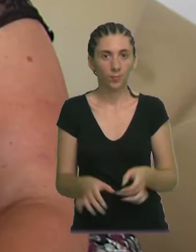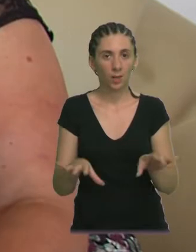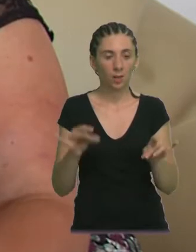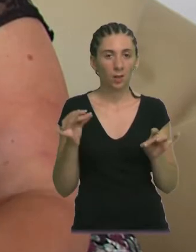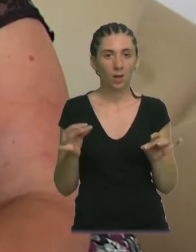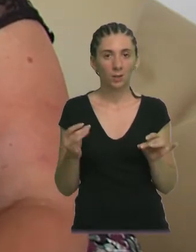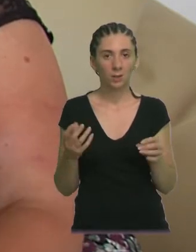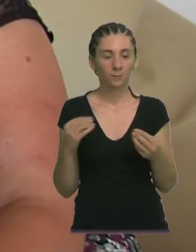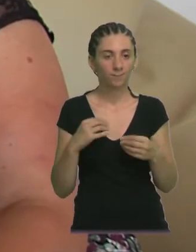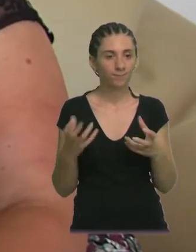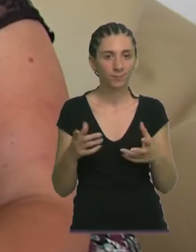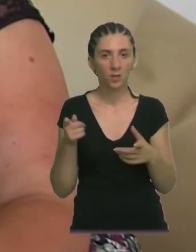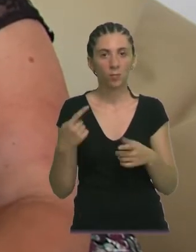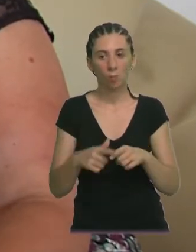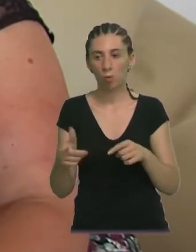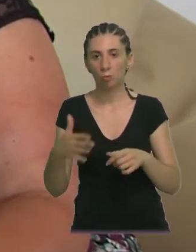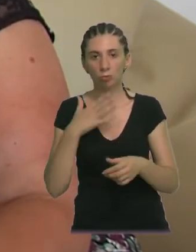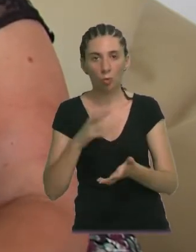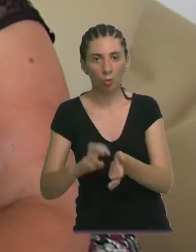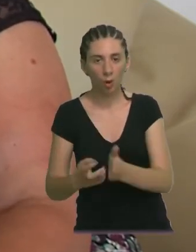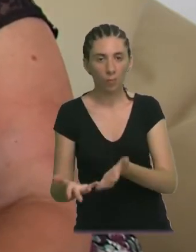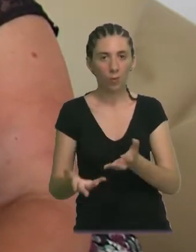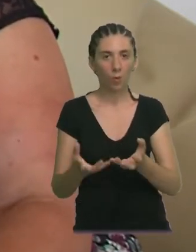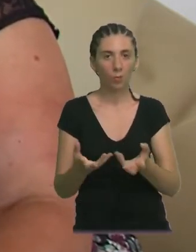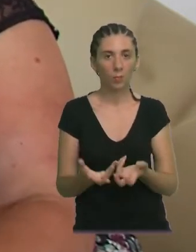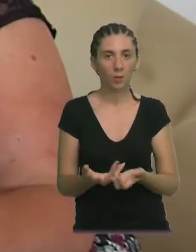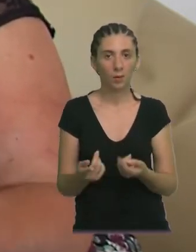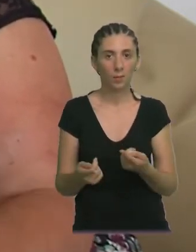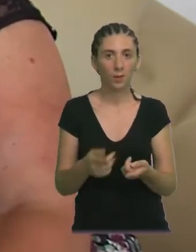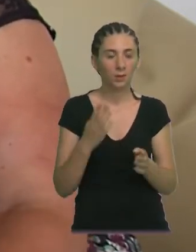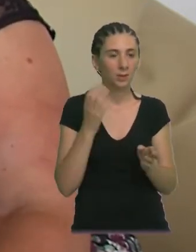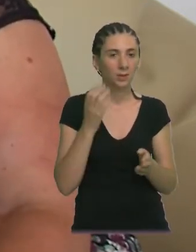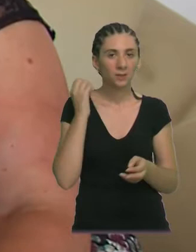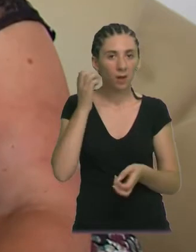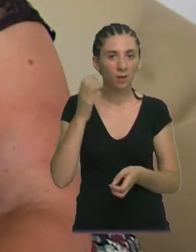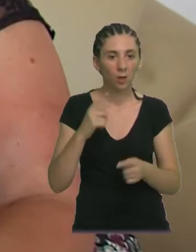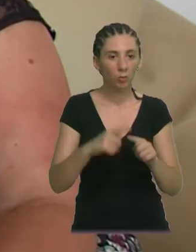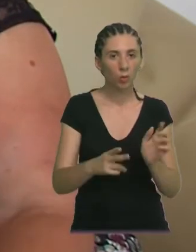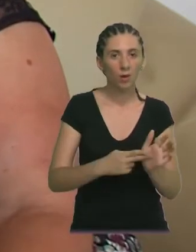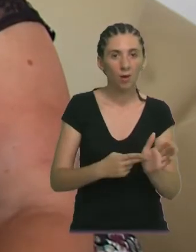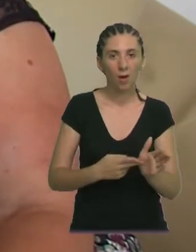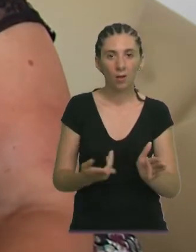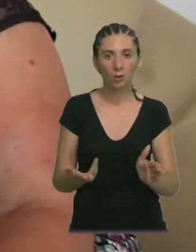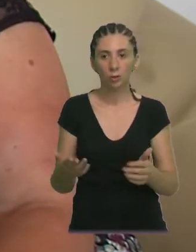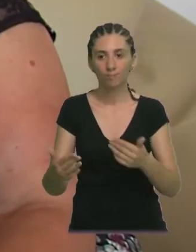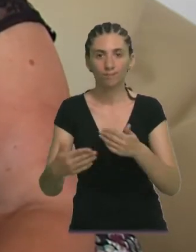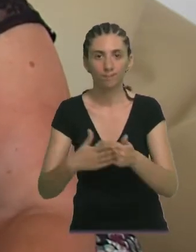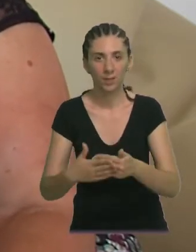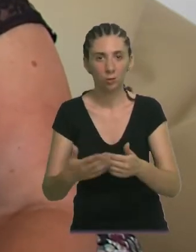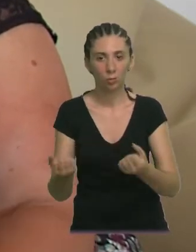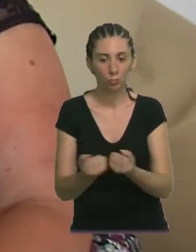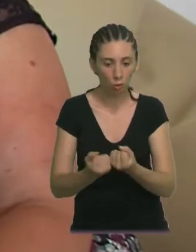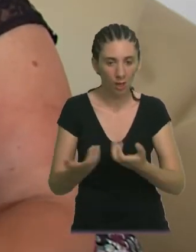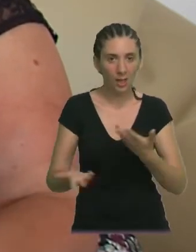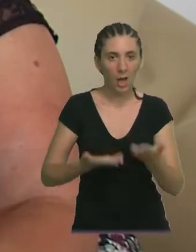nalazite na, ja pogotovo velim sa njihovim školom i to, ono, svaki dan drugi način kako pristup k